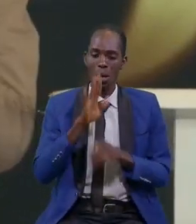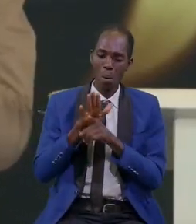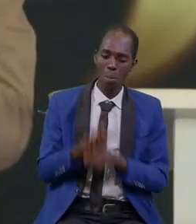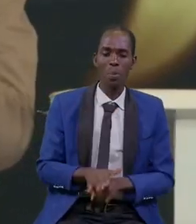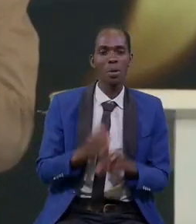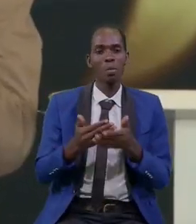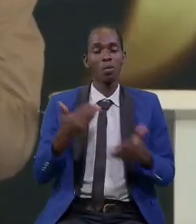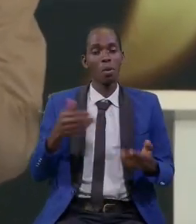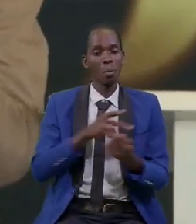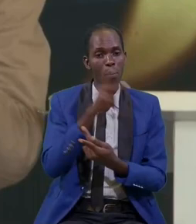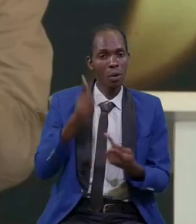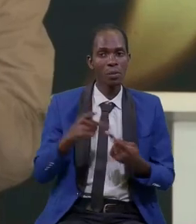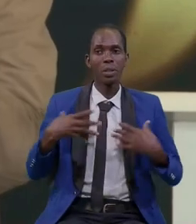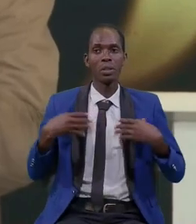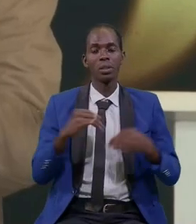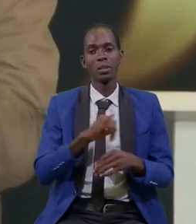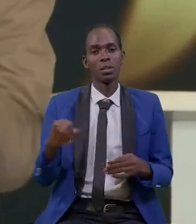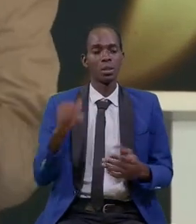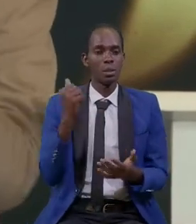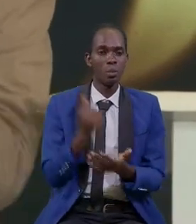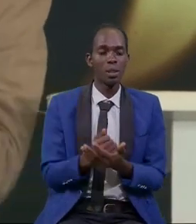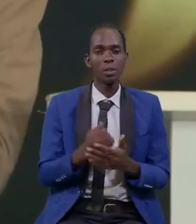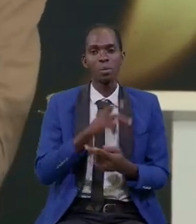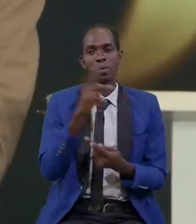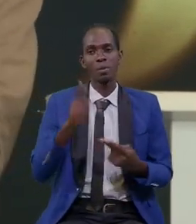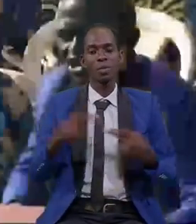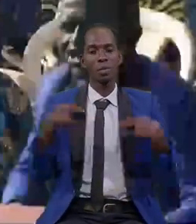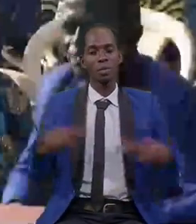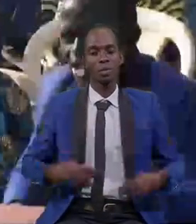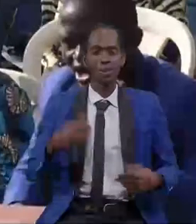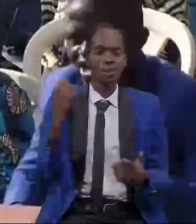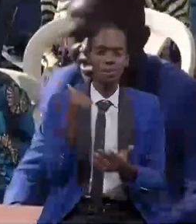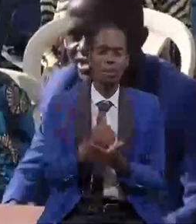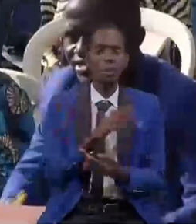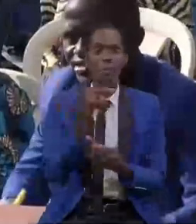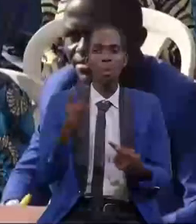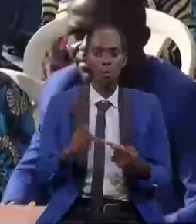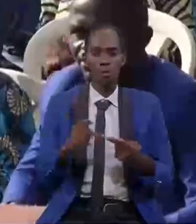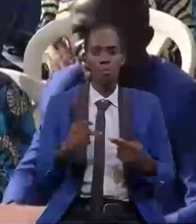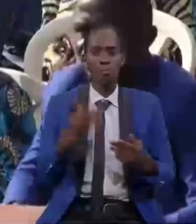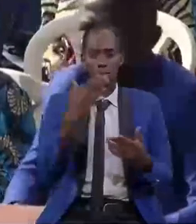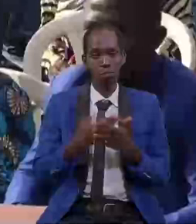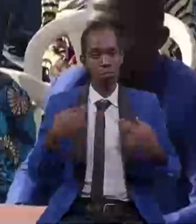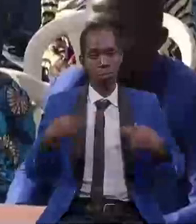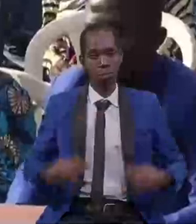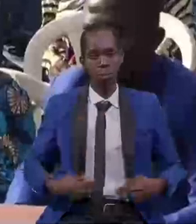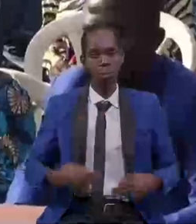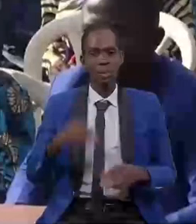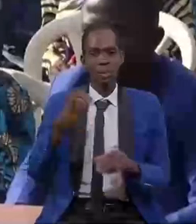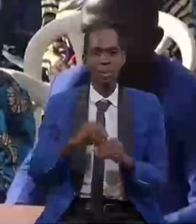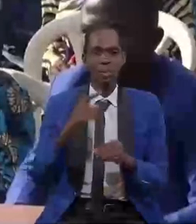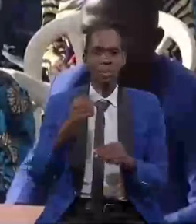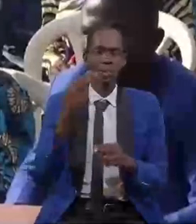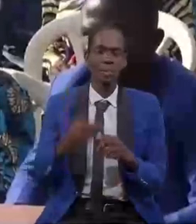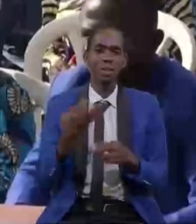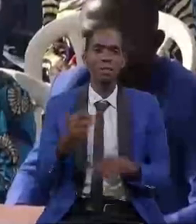opprimé. La guérison parfaite, la santé parfaite, la bonne santé, au nom du